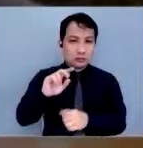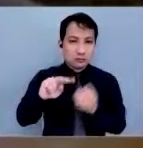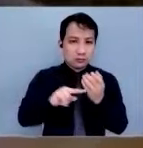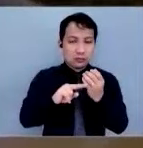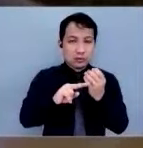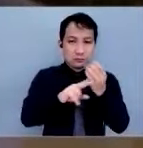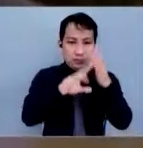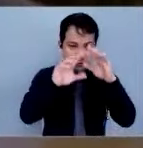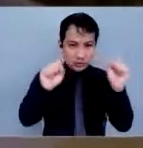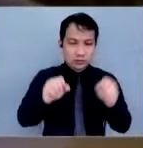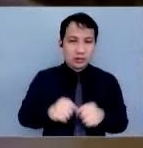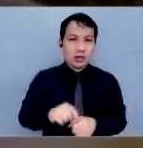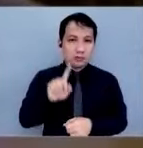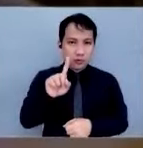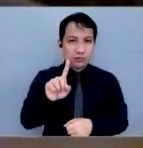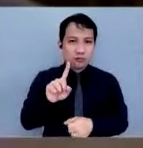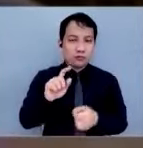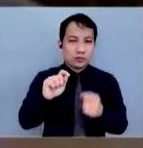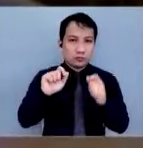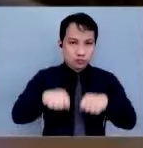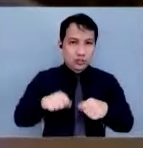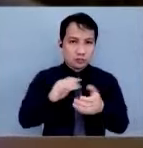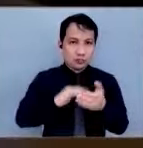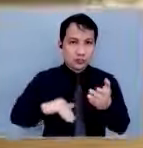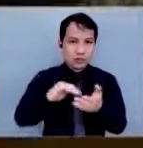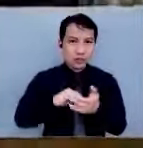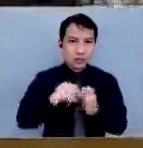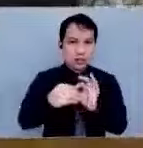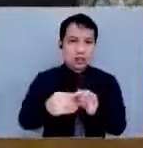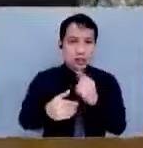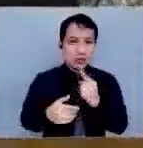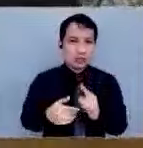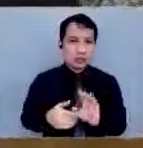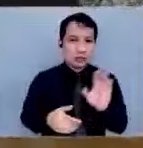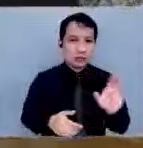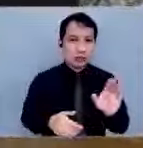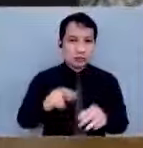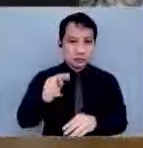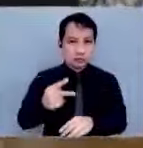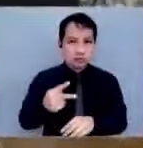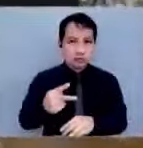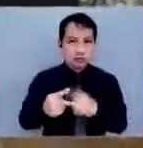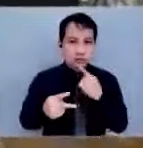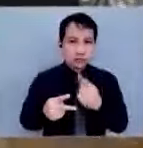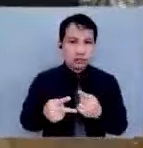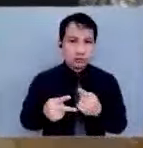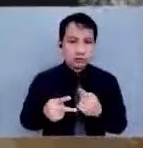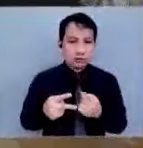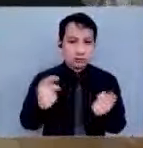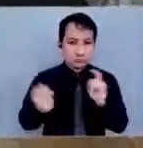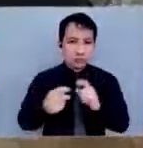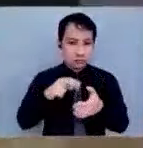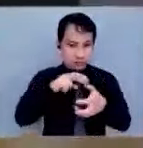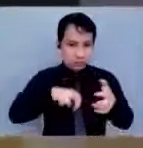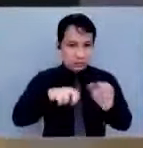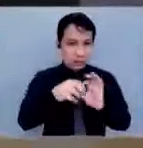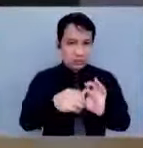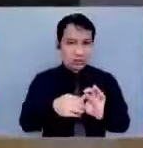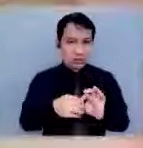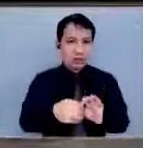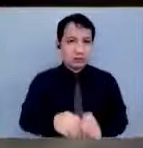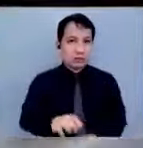Duterte, ang pangalawang gustong mag-amyenda ng konstitusyon, ang pangalawang taong gustong tumalkal ng konstitusyon natin,